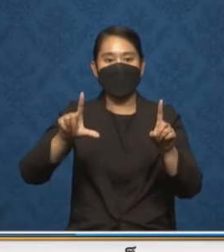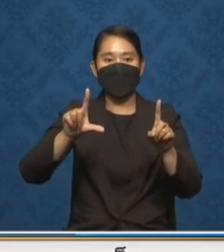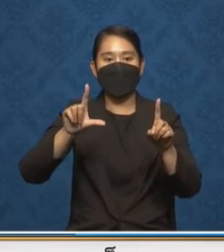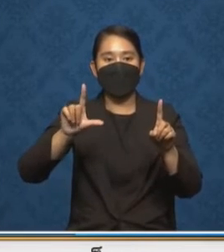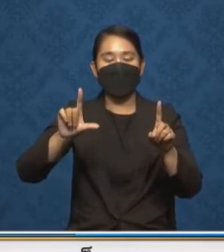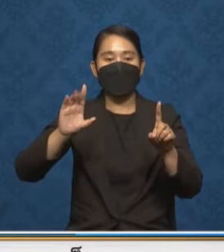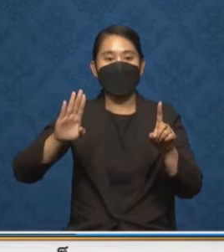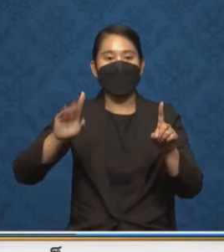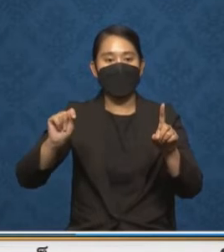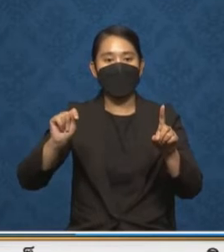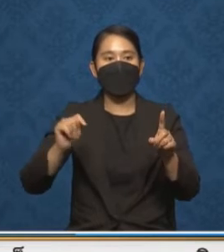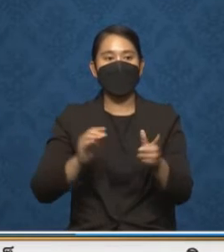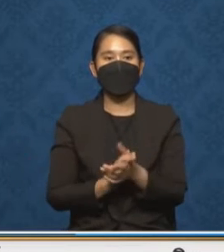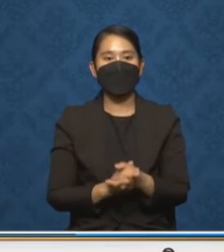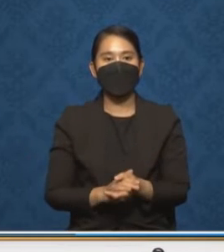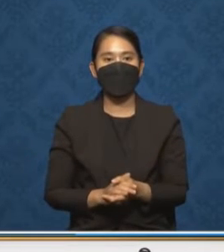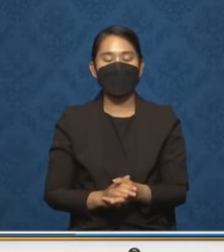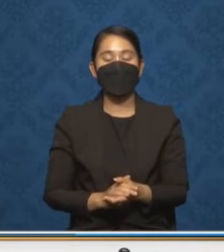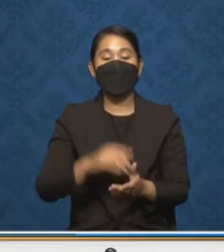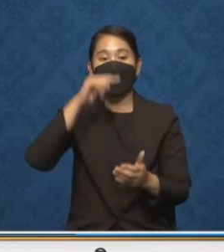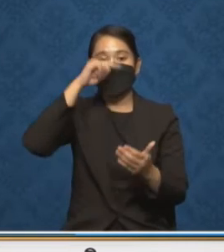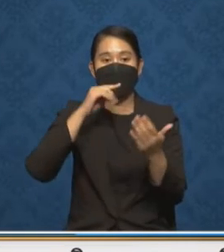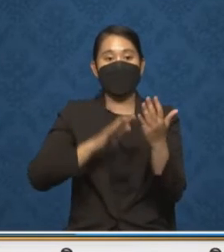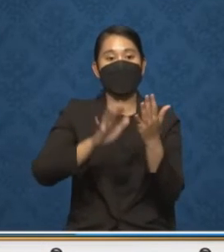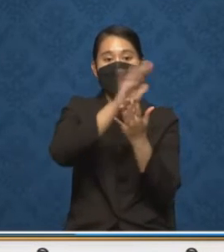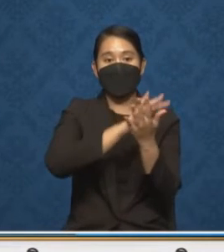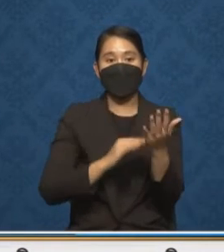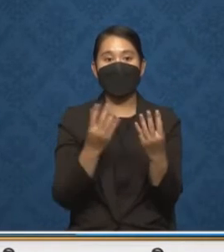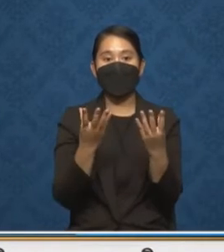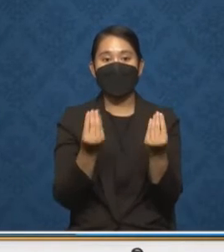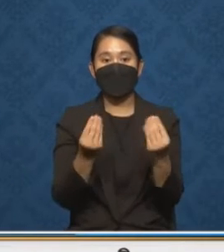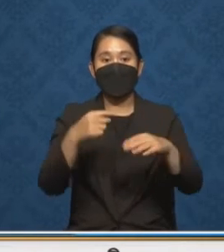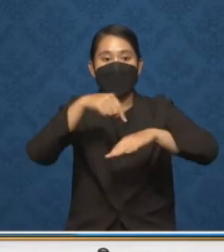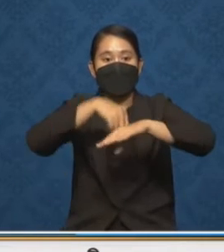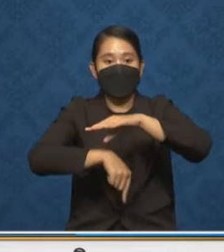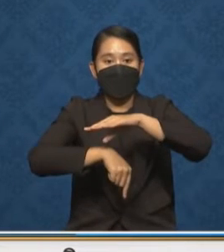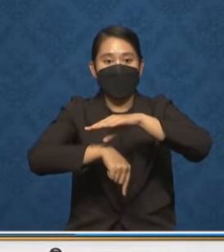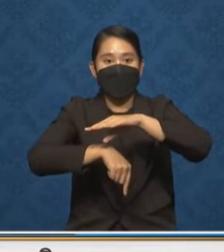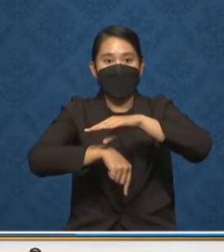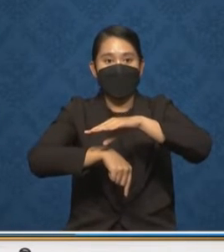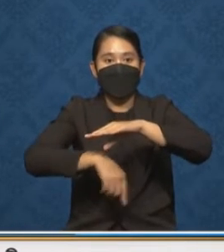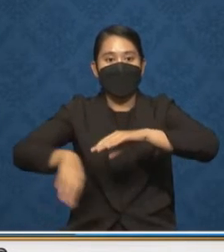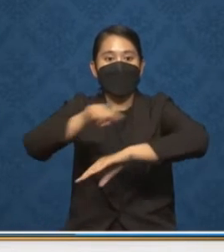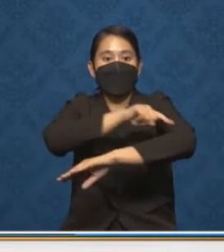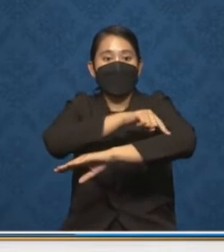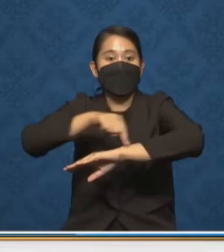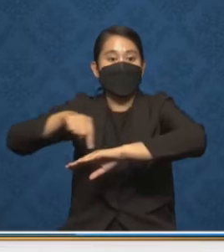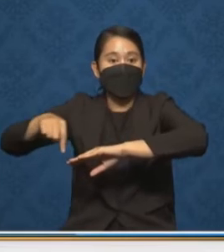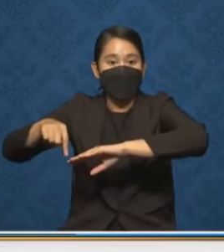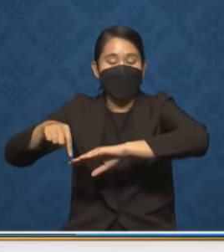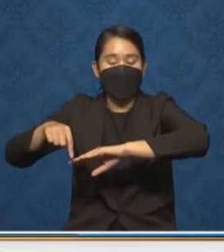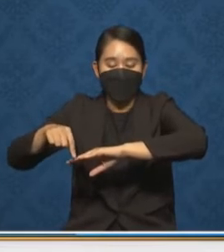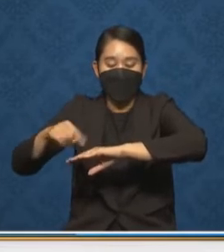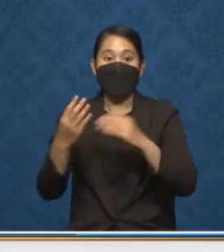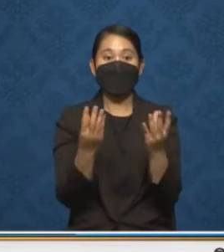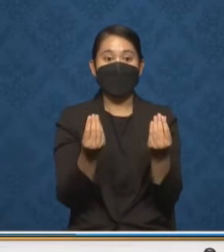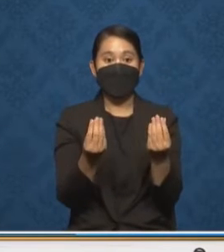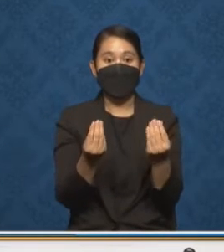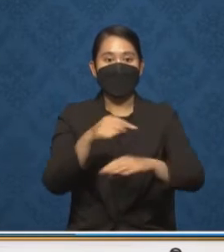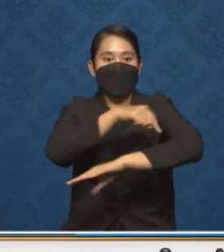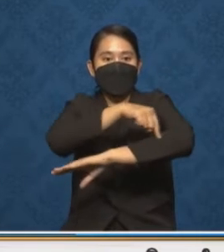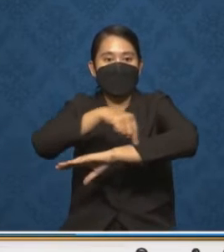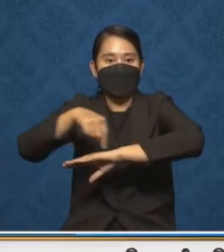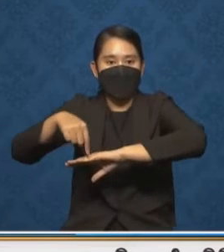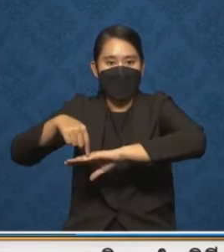อยู่ใต้ดิน อยู่ทั่ทงประเทศ ขณะที่น้ำผิวดนที่เราพูกัอยู่ในรายงานชบอบนี้